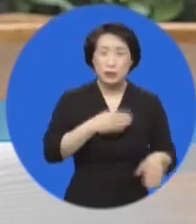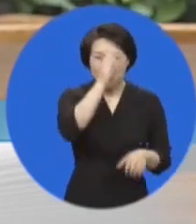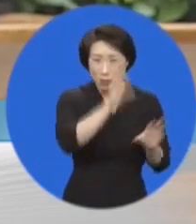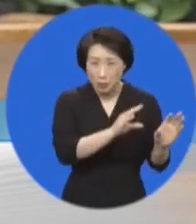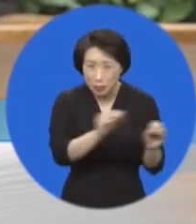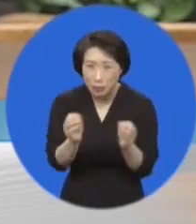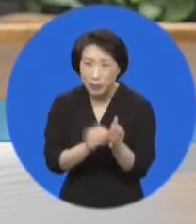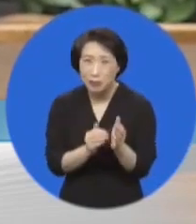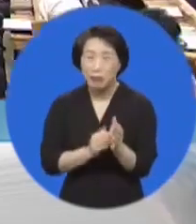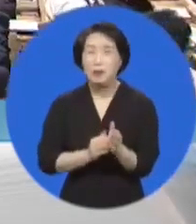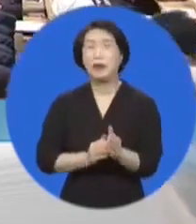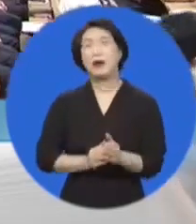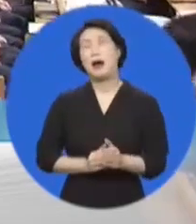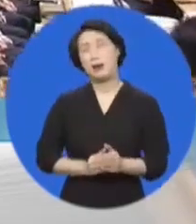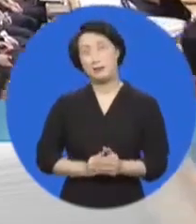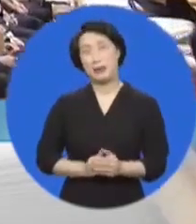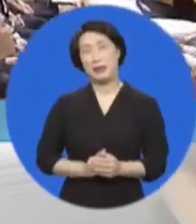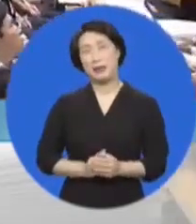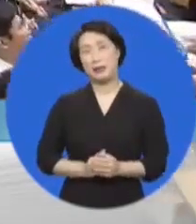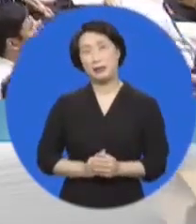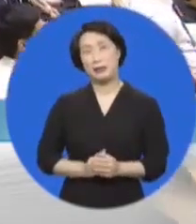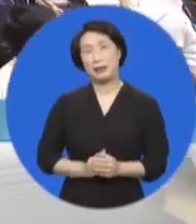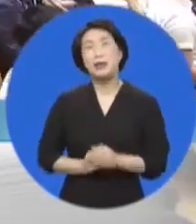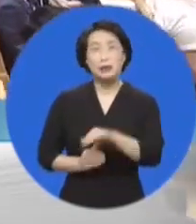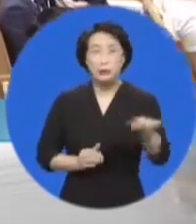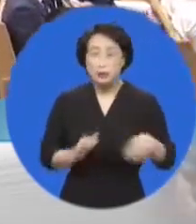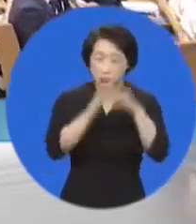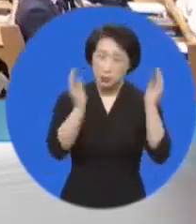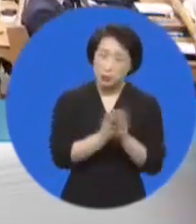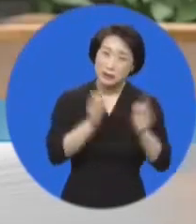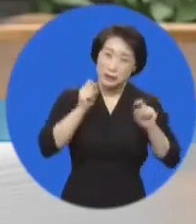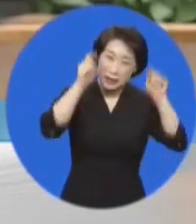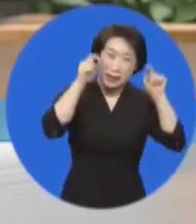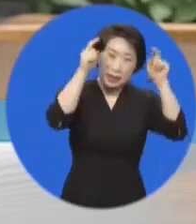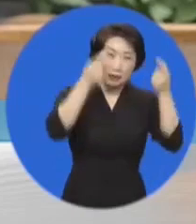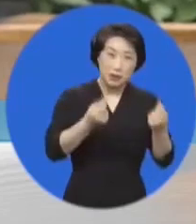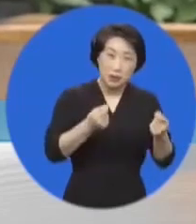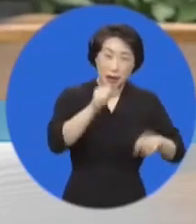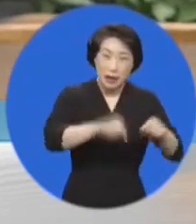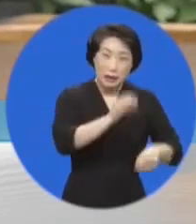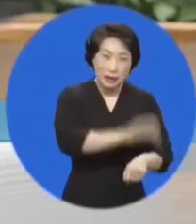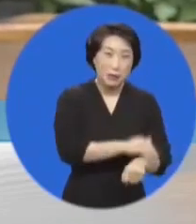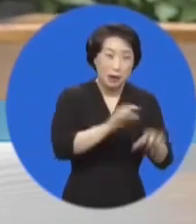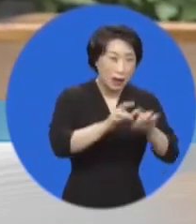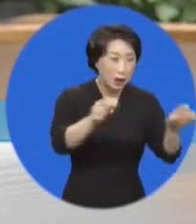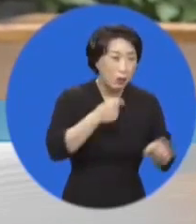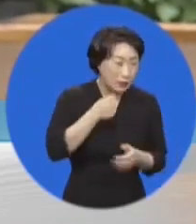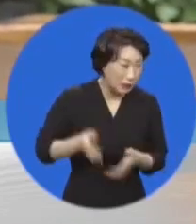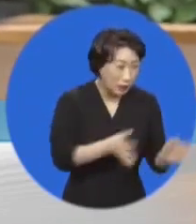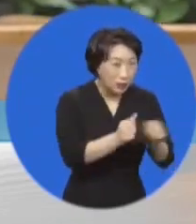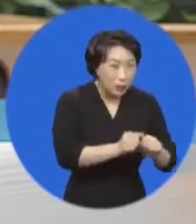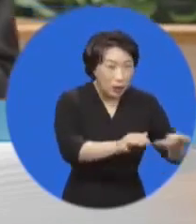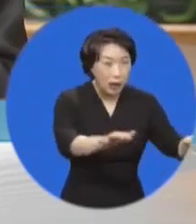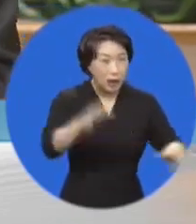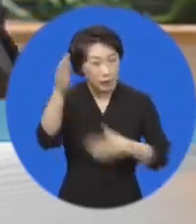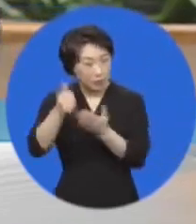맞음으로 나음을 입었도다. 우리는 타양 같아도 그를 태양하여 각기 제 길로